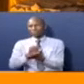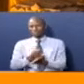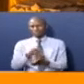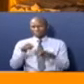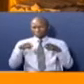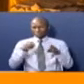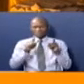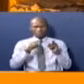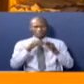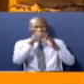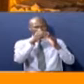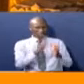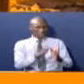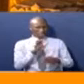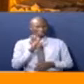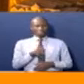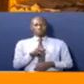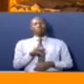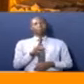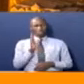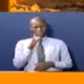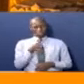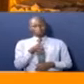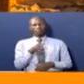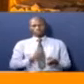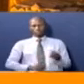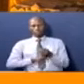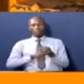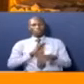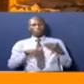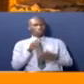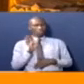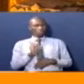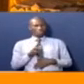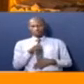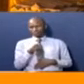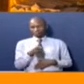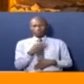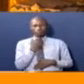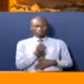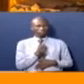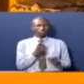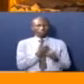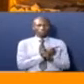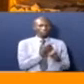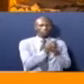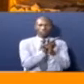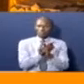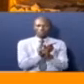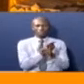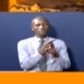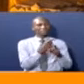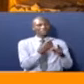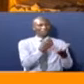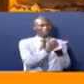wa mostali ni wambe na kukwata akaonde. Alame kuithi wa mayetia usakwani. Kani ya mayetia Ivila Kivathukany'o. Nini wa usakwani